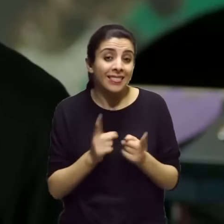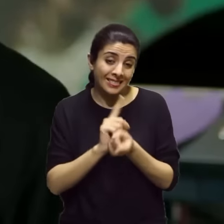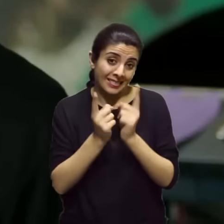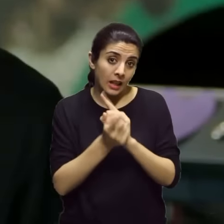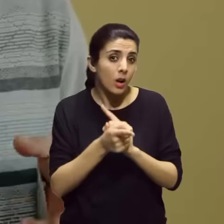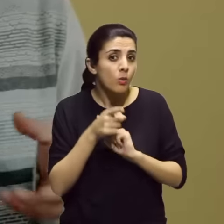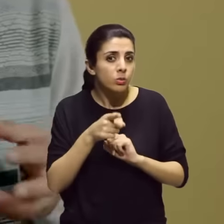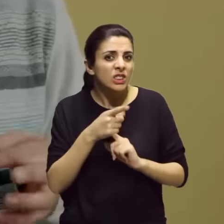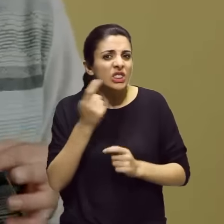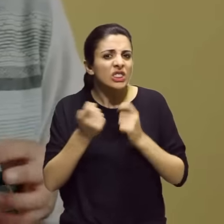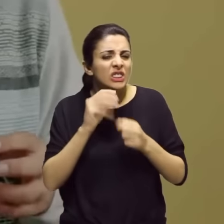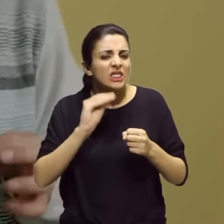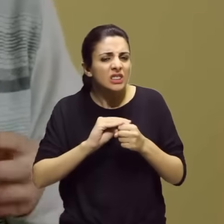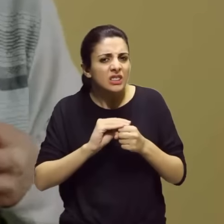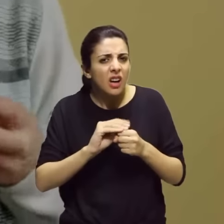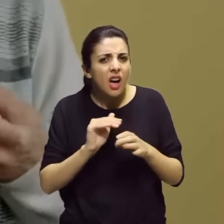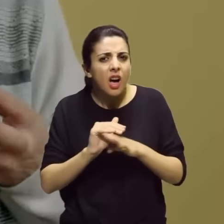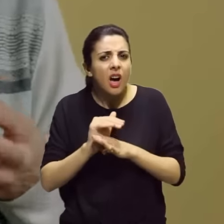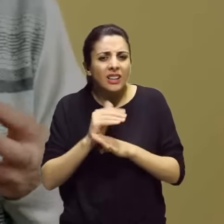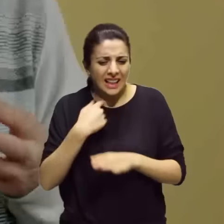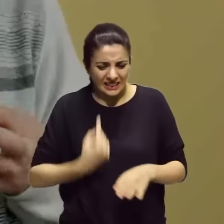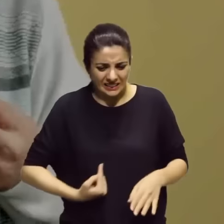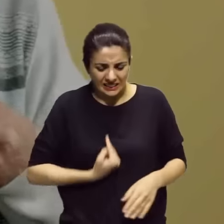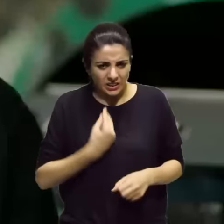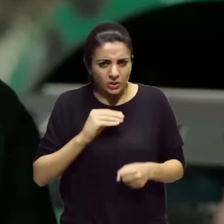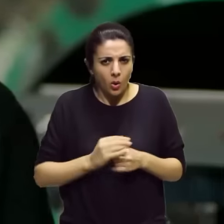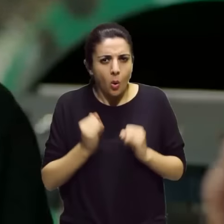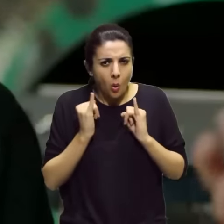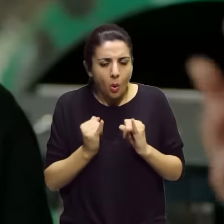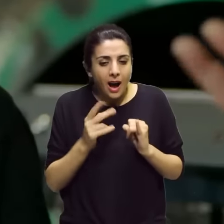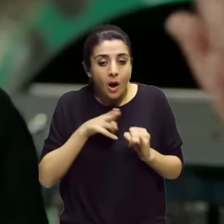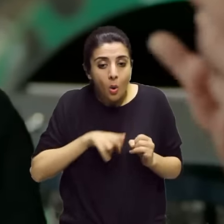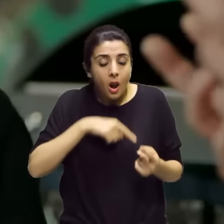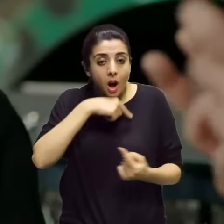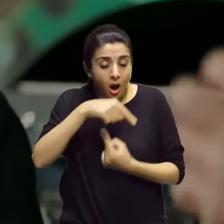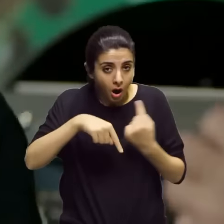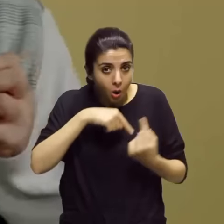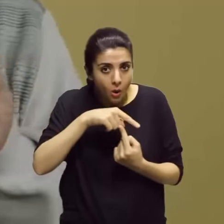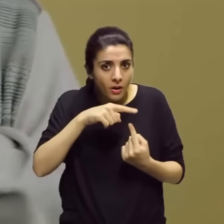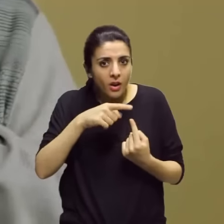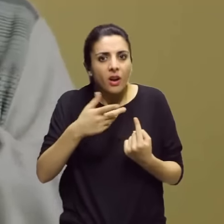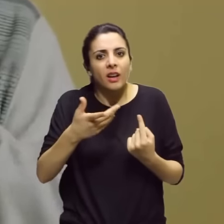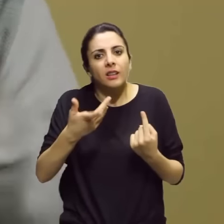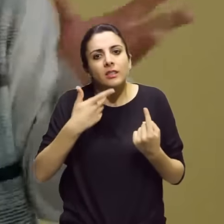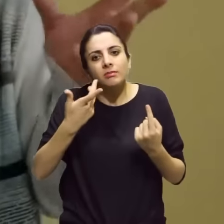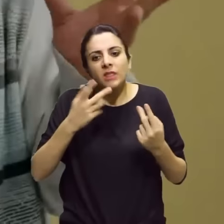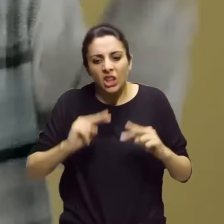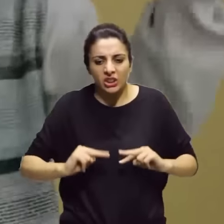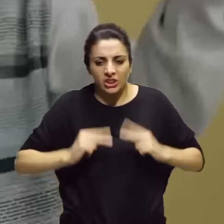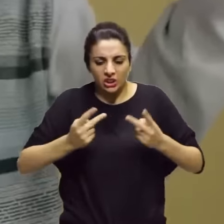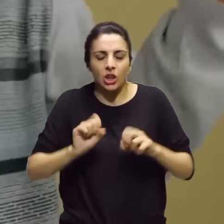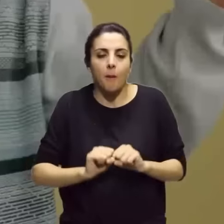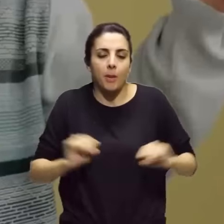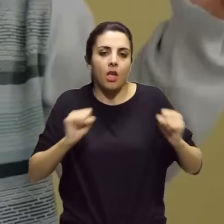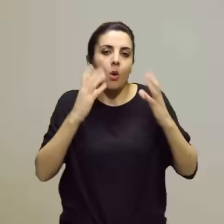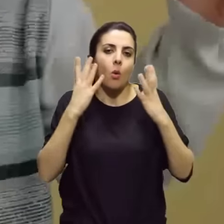böyle işte yaşanan o duygusal magmavari tabakanın kendince böyle bir yol bulmak suretiyle dış yüzeyle buluşup